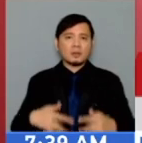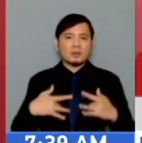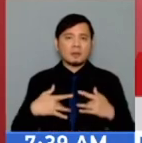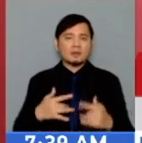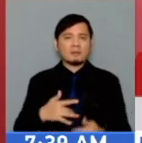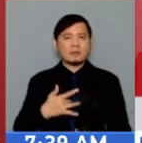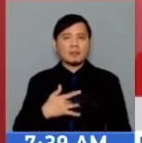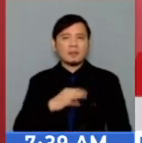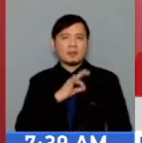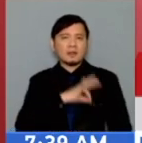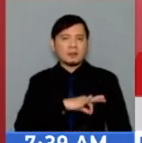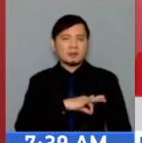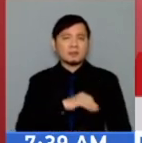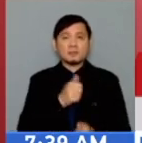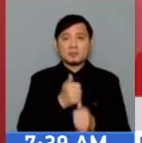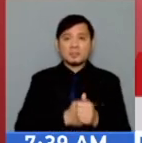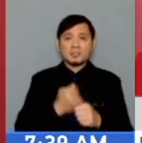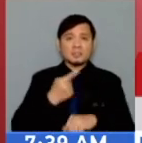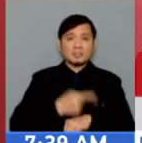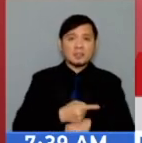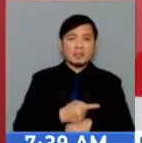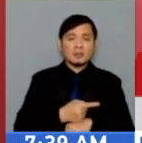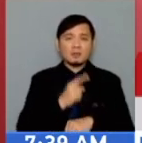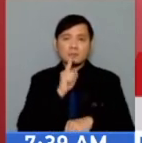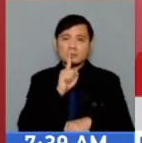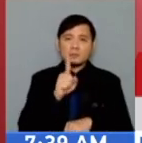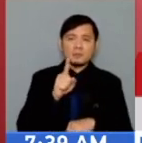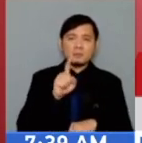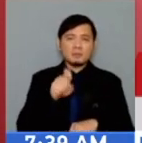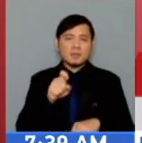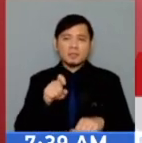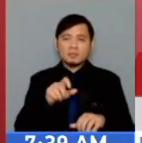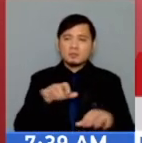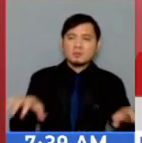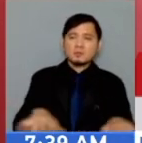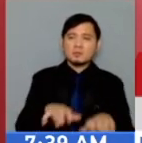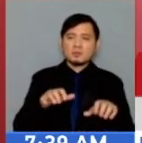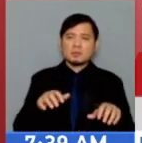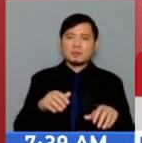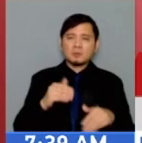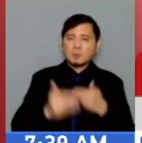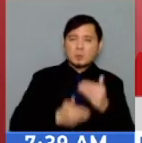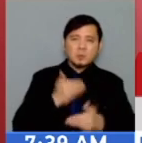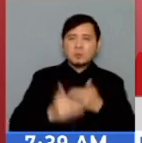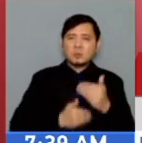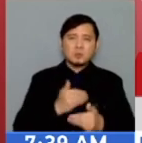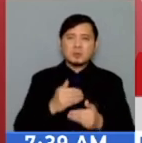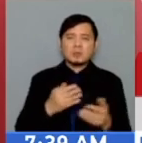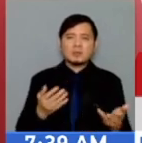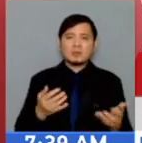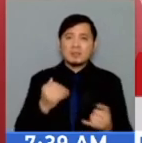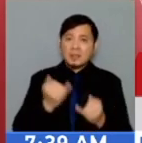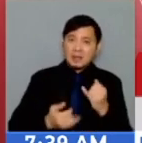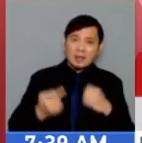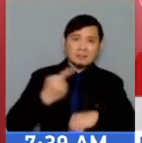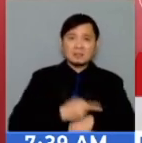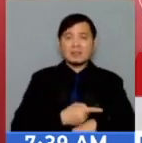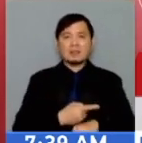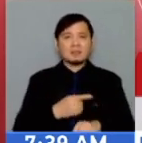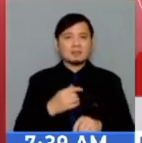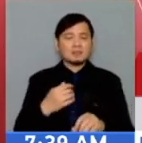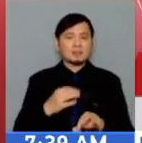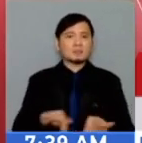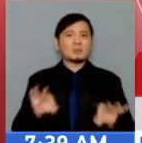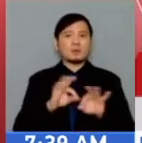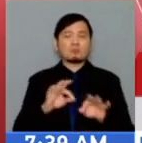as if it were the last. I see. Sabi nga, carpe diem, di ba? Mm-hmm. Since the day, since the moment, let's